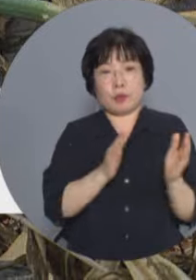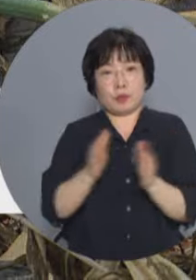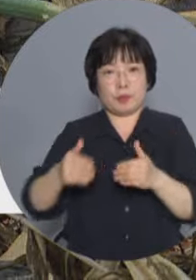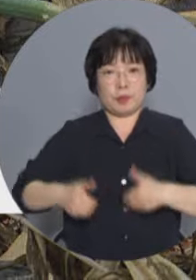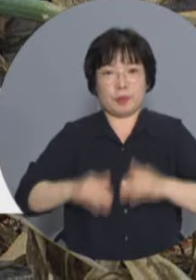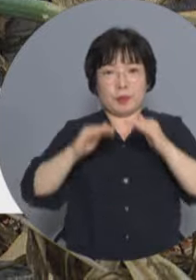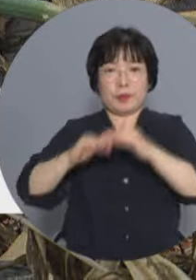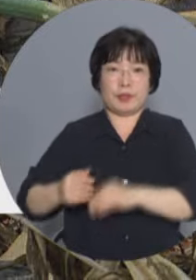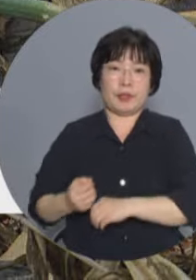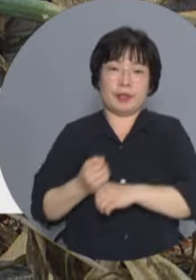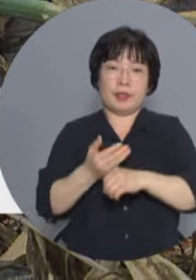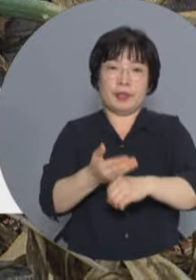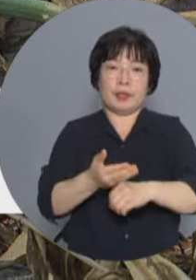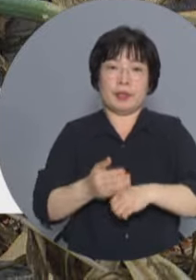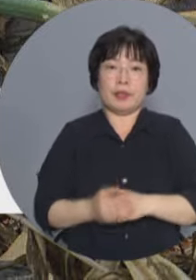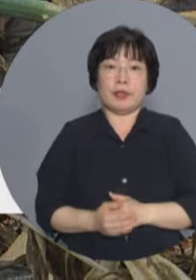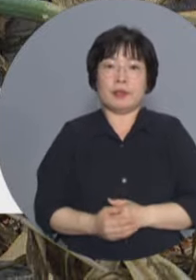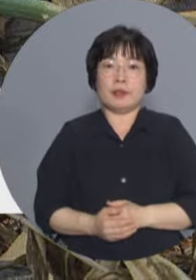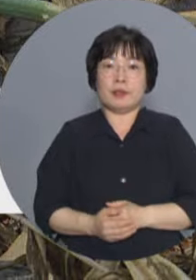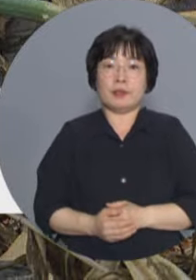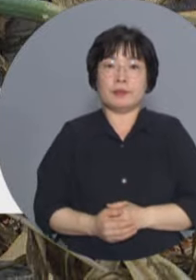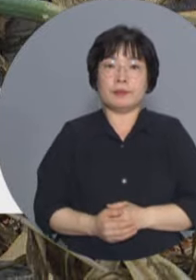보입니다. 박종호 기자의 보도입니다.